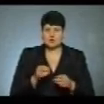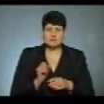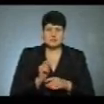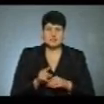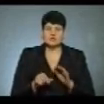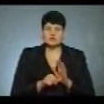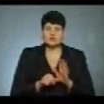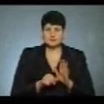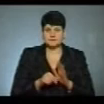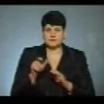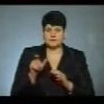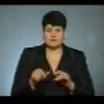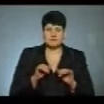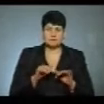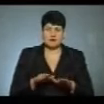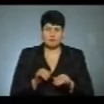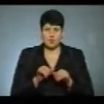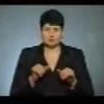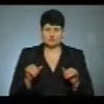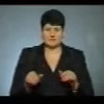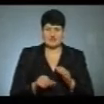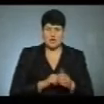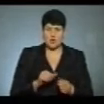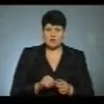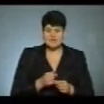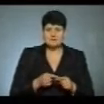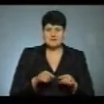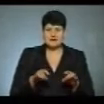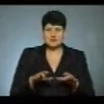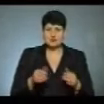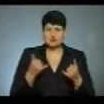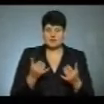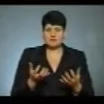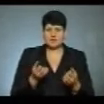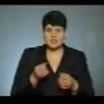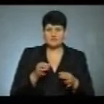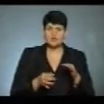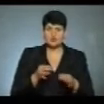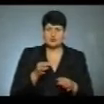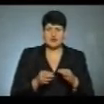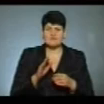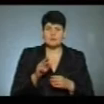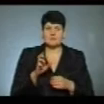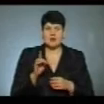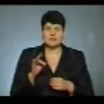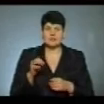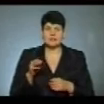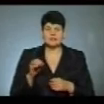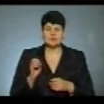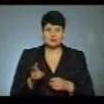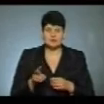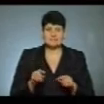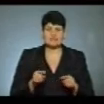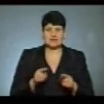6-му підозрюваному в справі про розповсюдження наркотиків. Таке рішення сьогодні прийняв суддя Віктор Братасюк. За його словами,